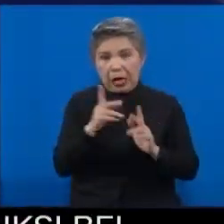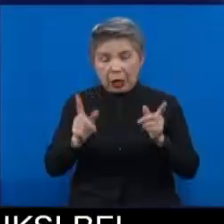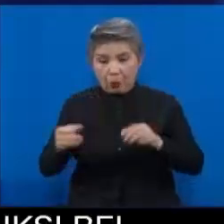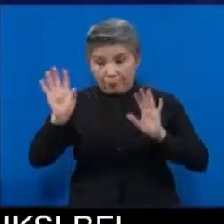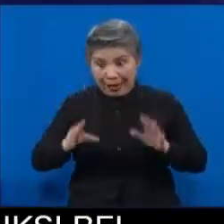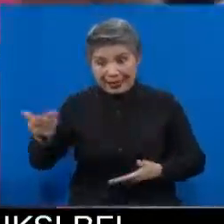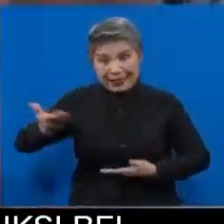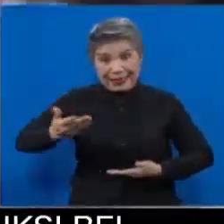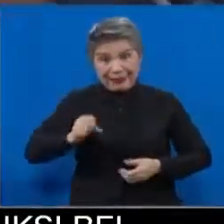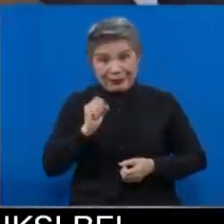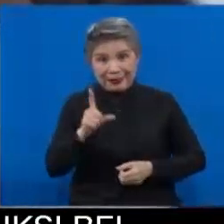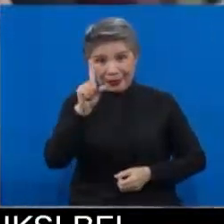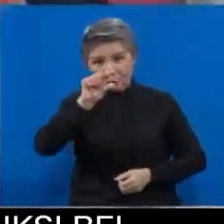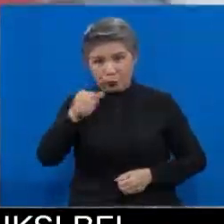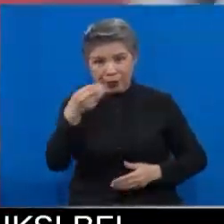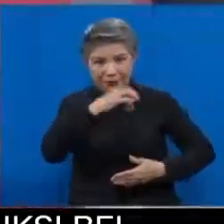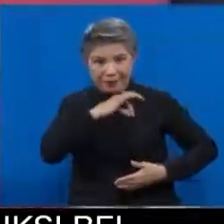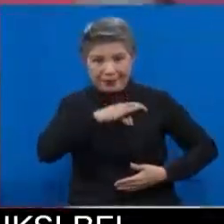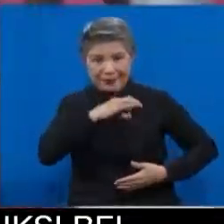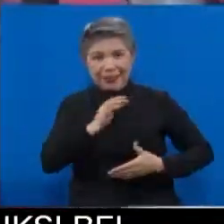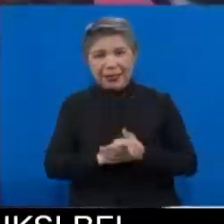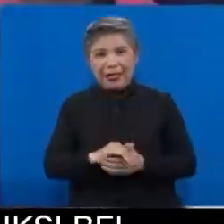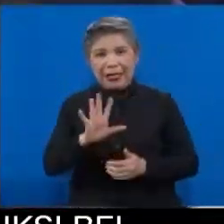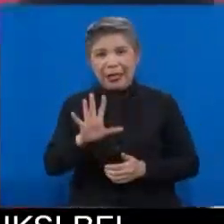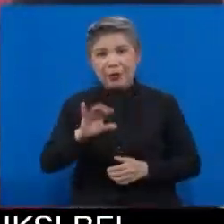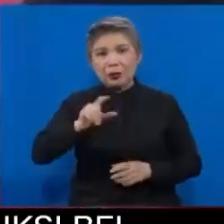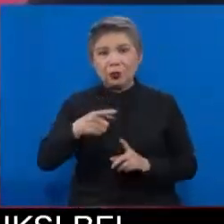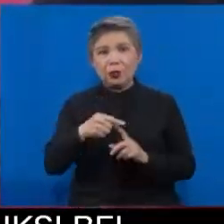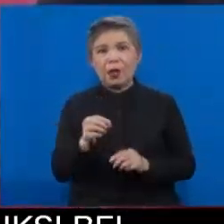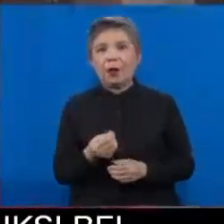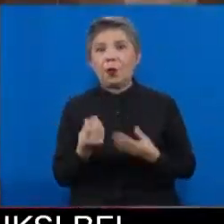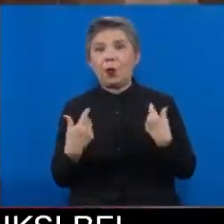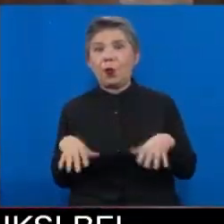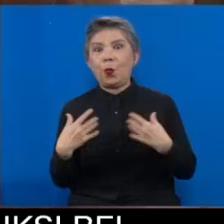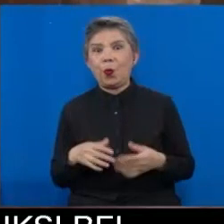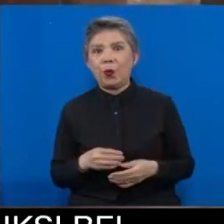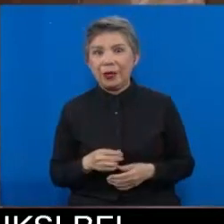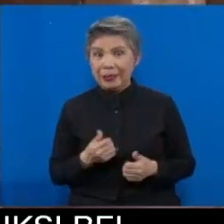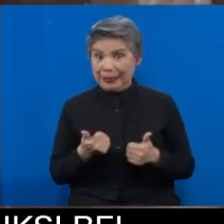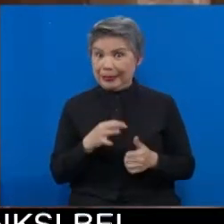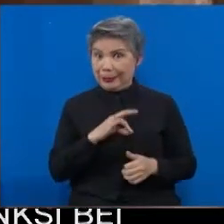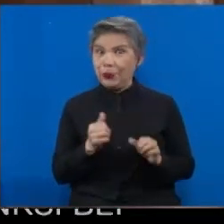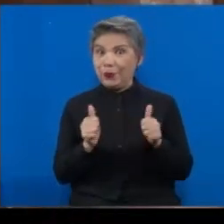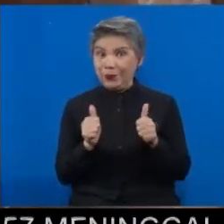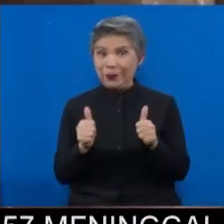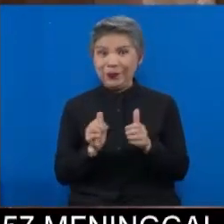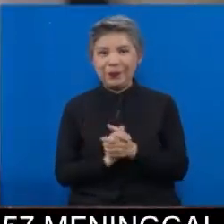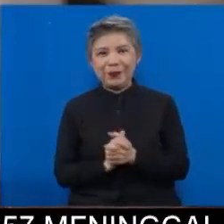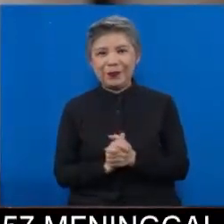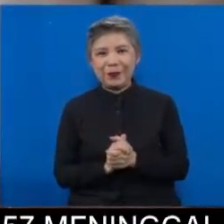pembeli, dalam sebulan Aris bisa mendapatkan omset hingga Rp5 juta. Lumayan cuan kan?